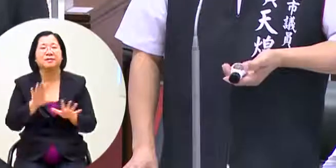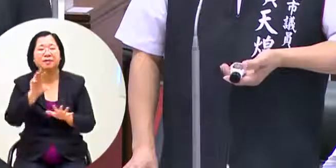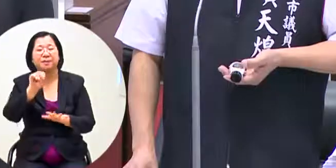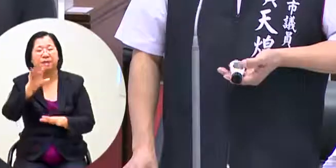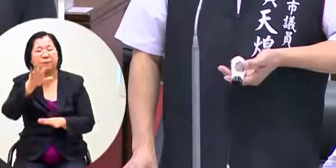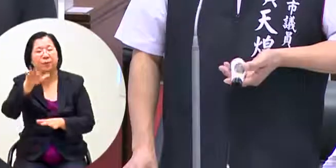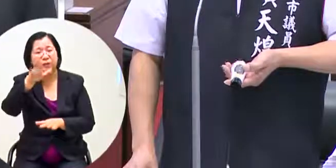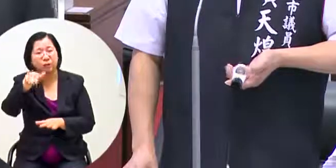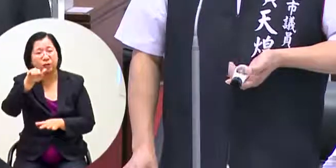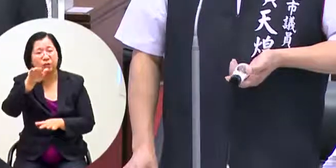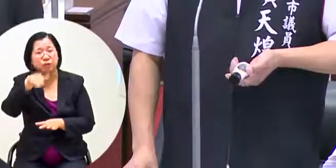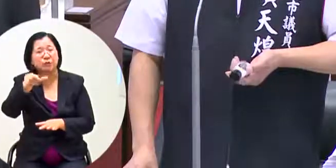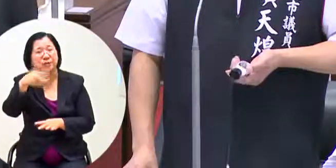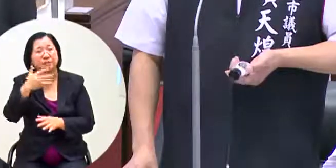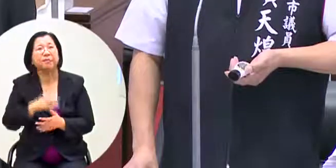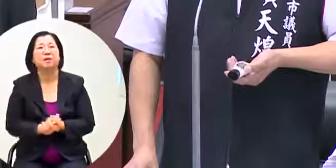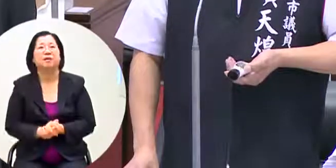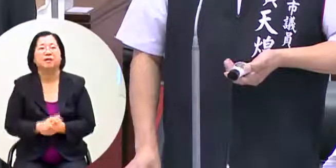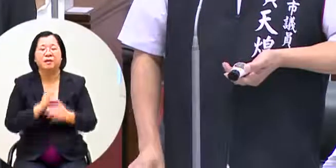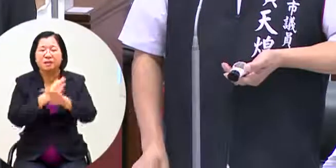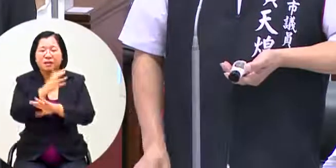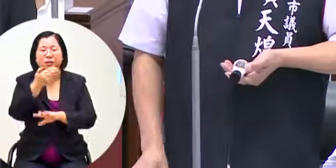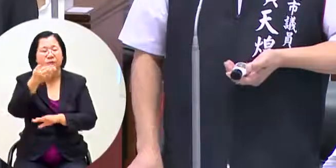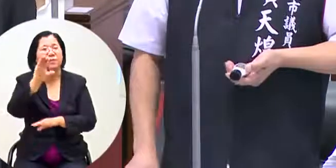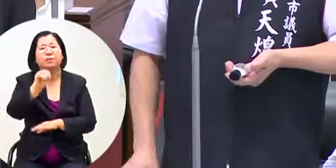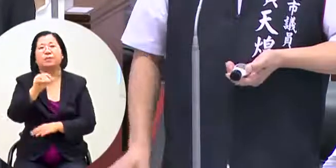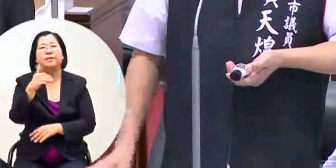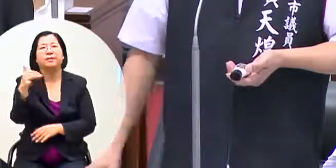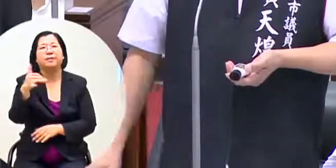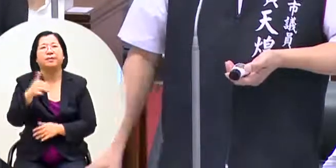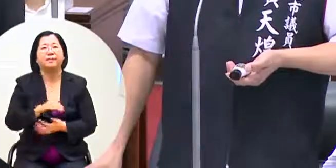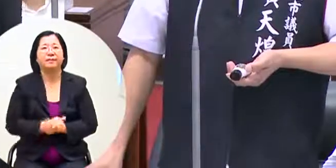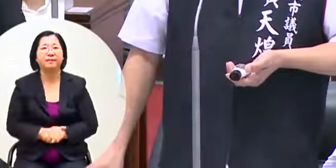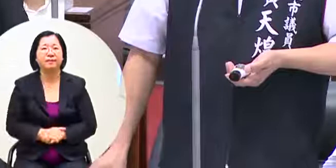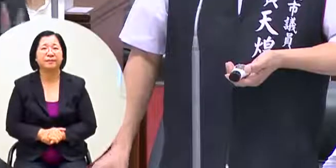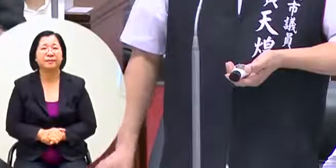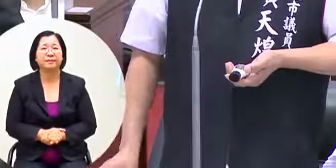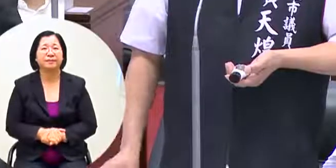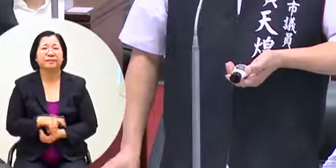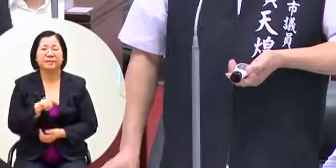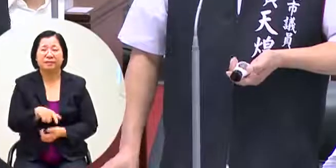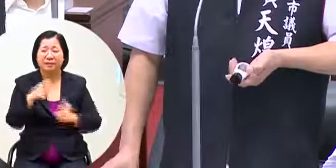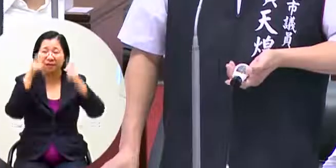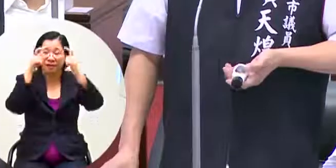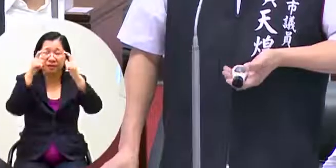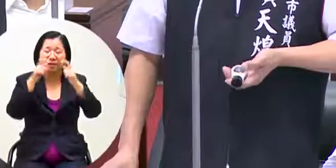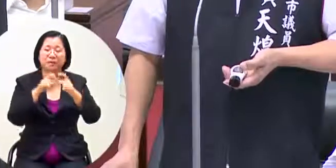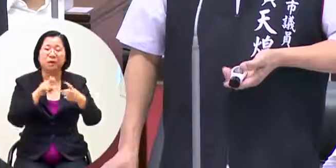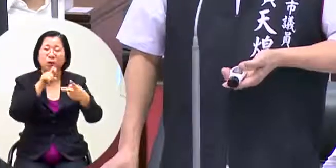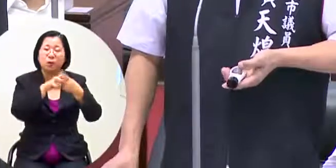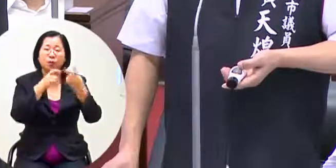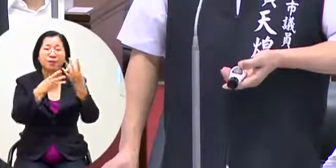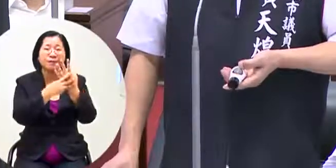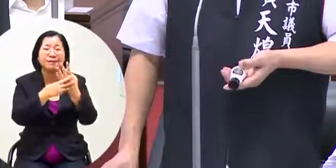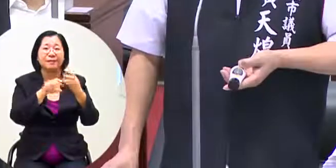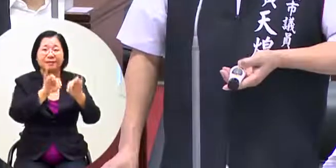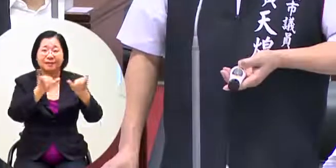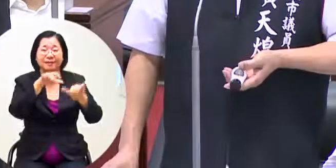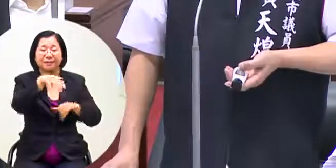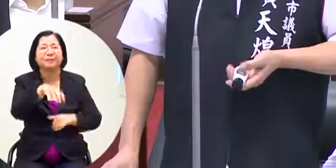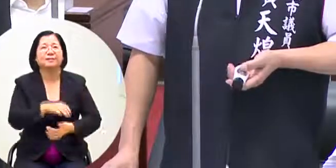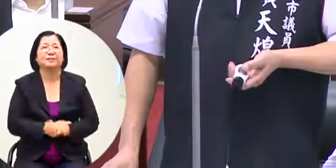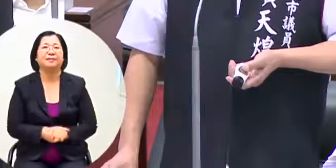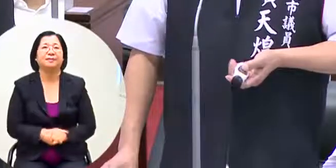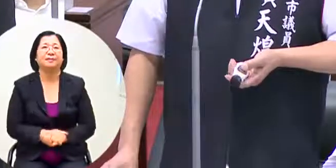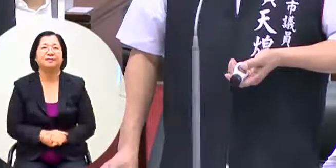超过90,000。就整个现在已经就高雄的工业地，就是工业地的那个价格